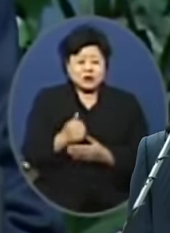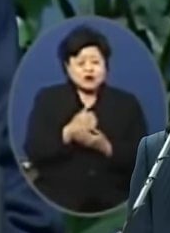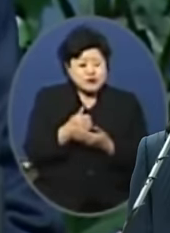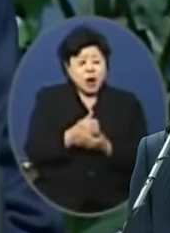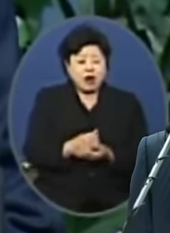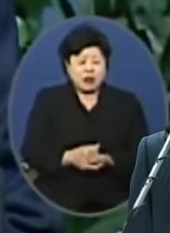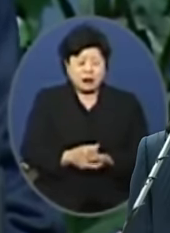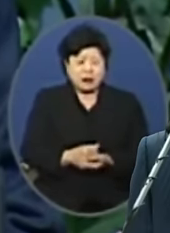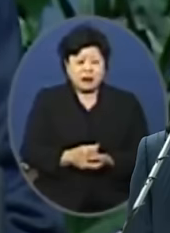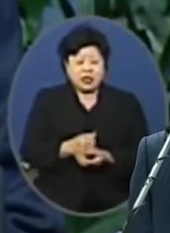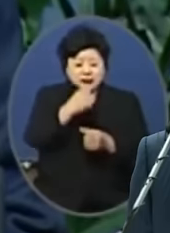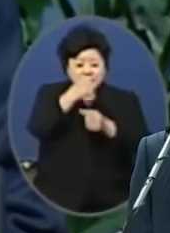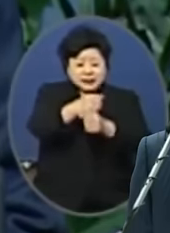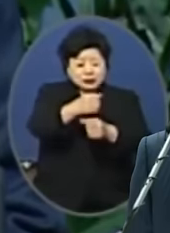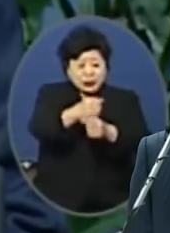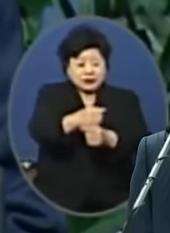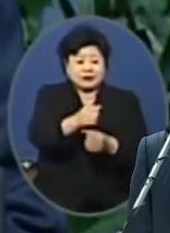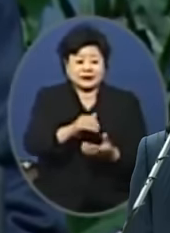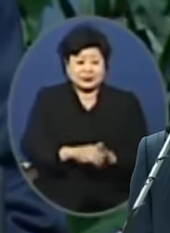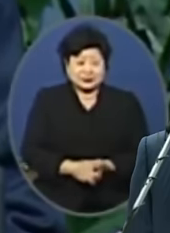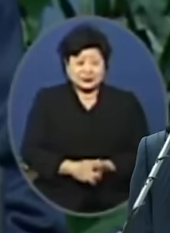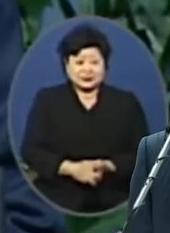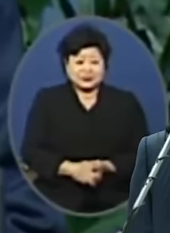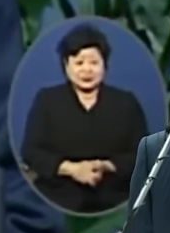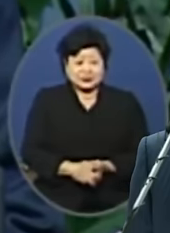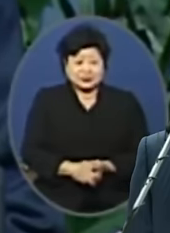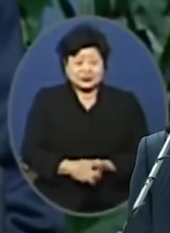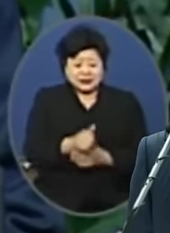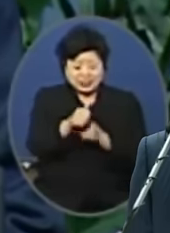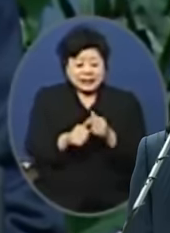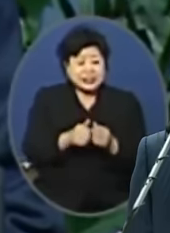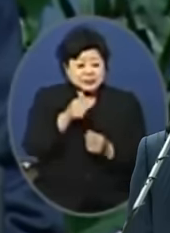운명을 창조하는 것은